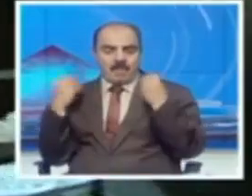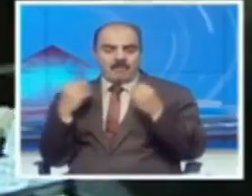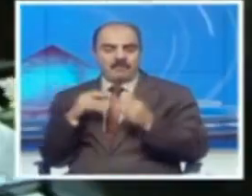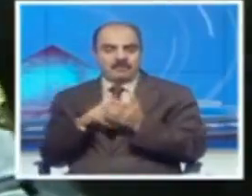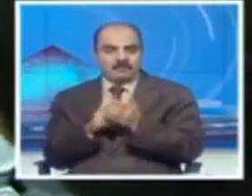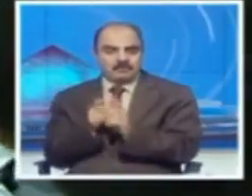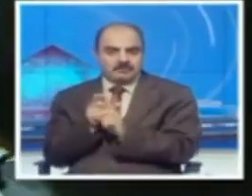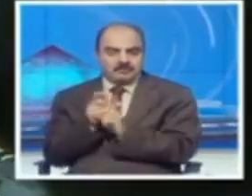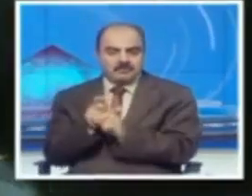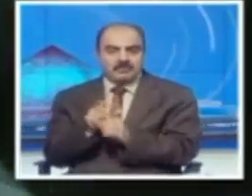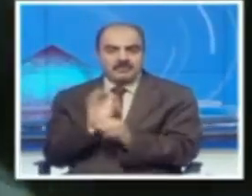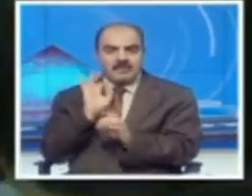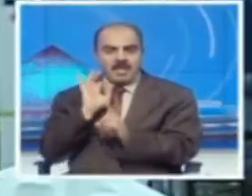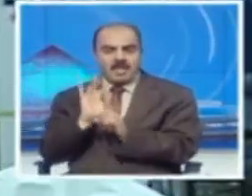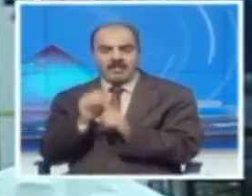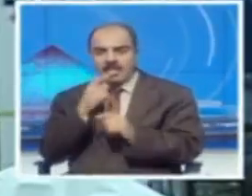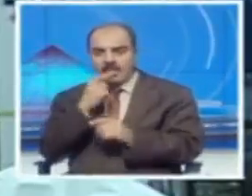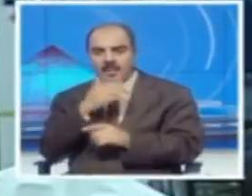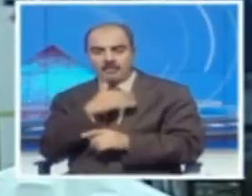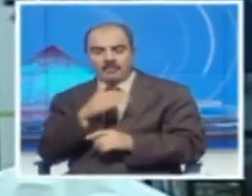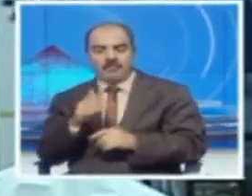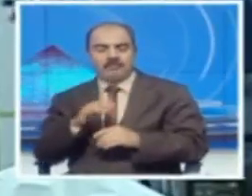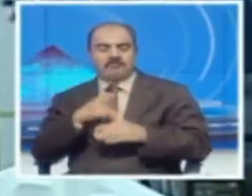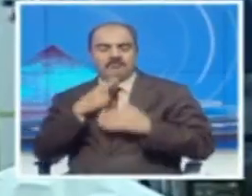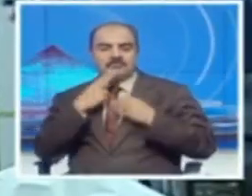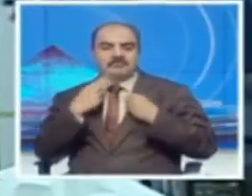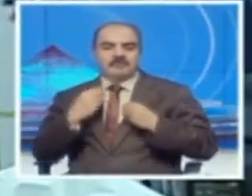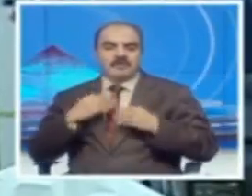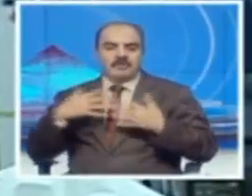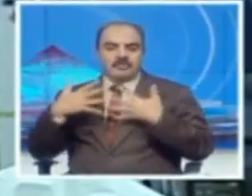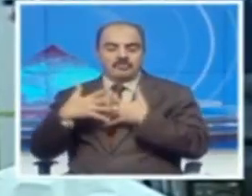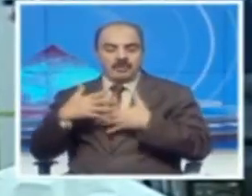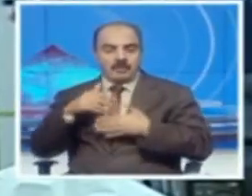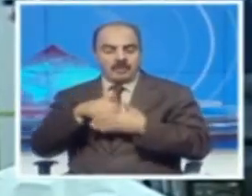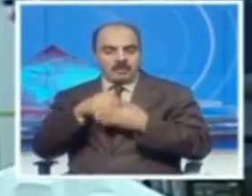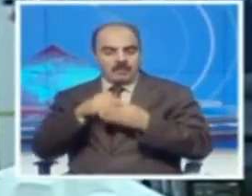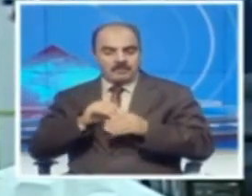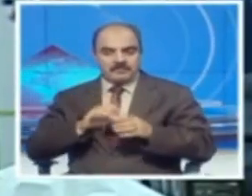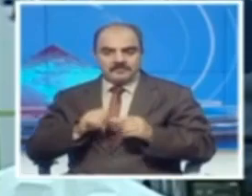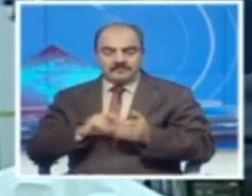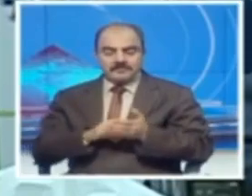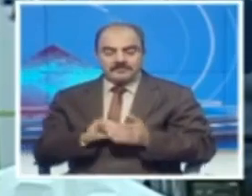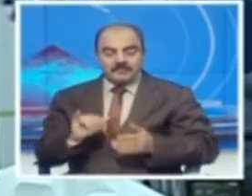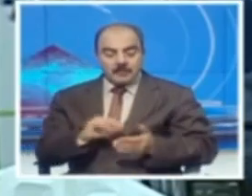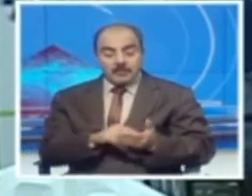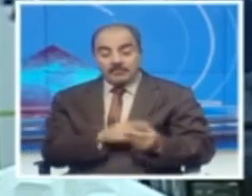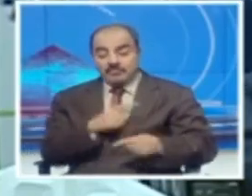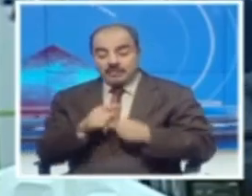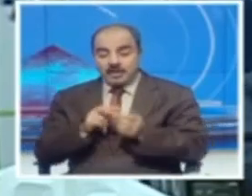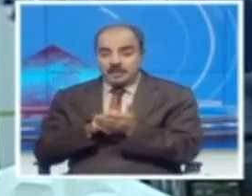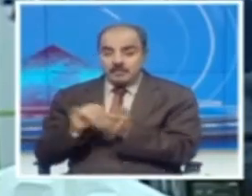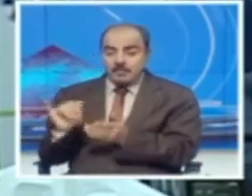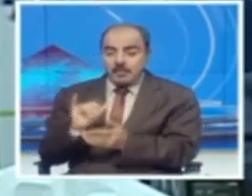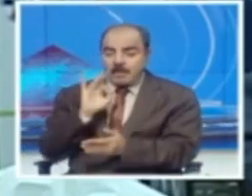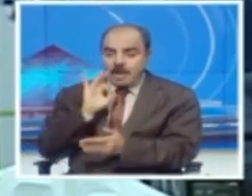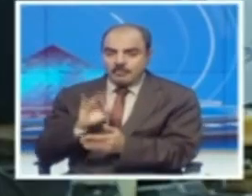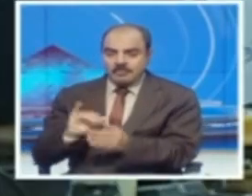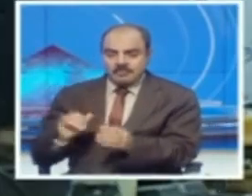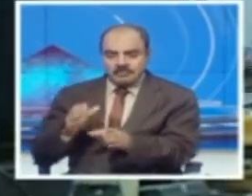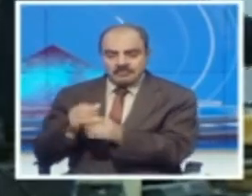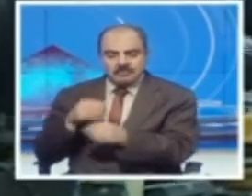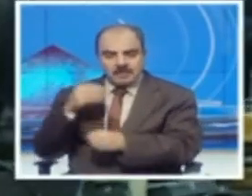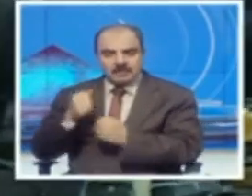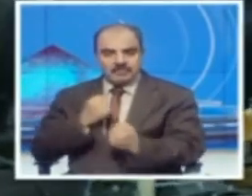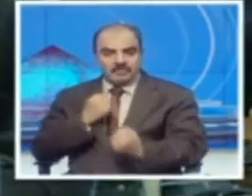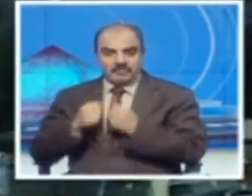والرياضة وتحقيق الاستدامة الخضراء لدى الشركات التأمينية، يأتي هذا الماراثون الرياضي